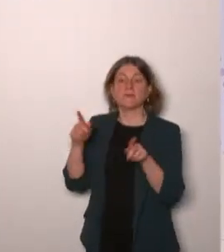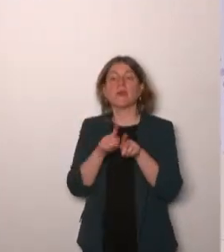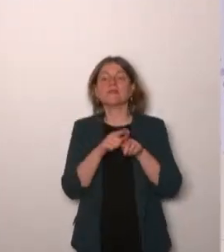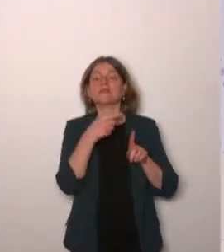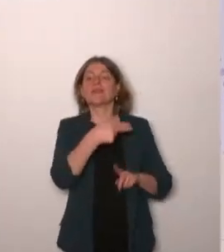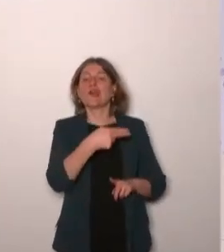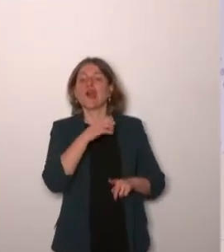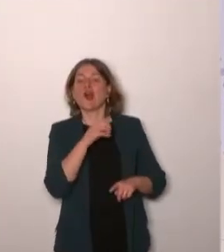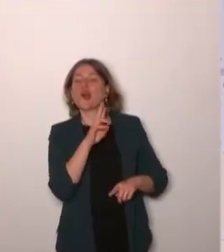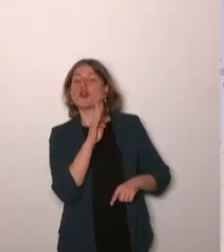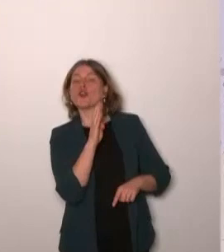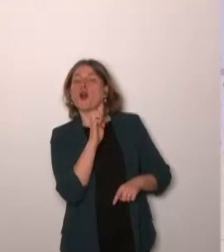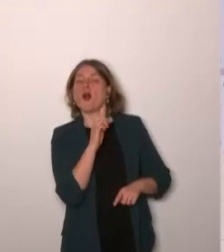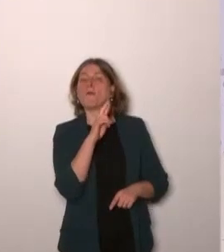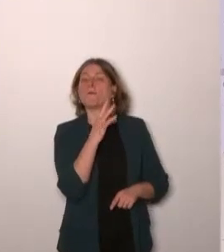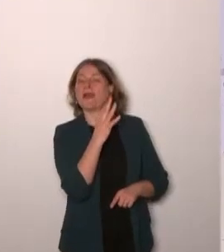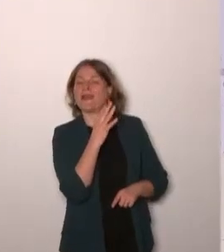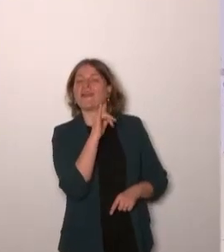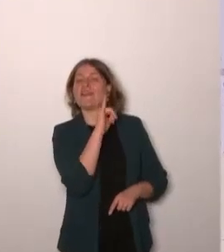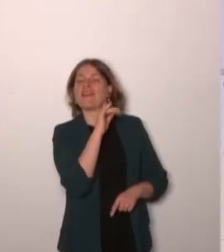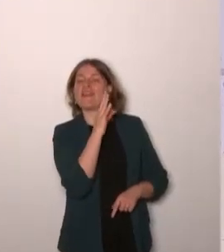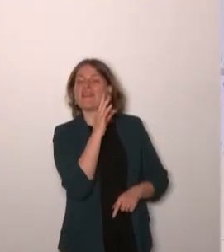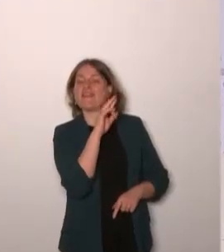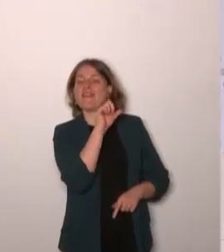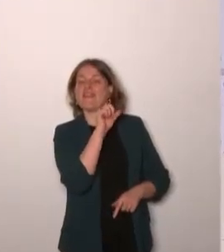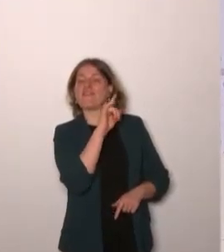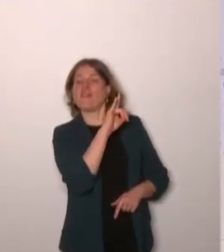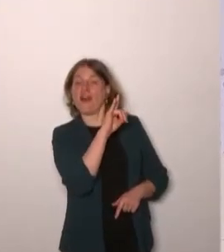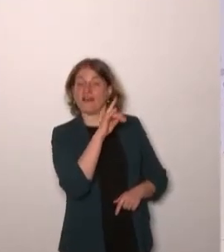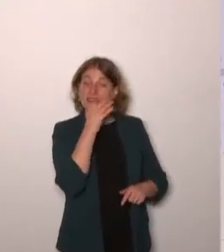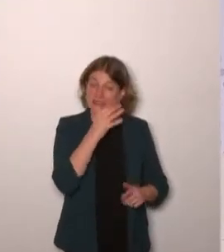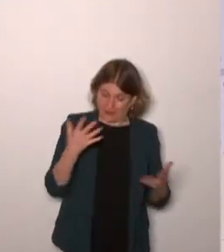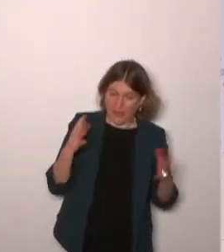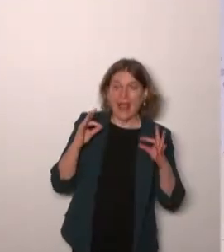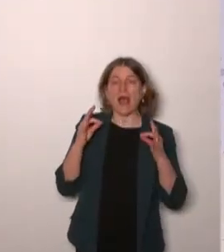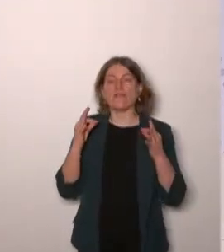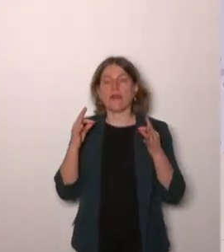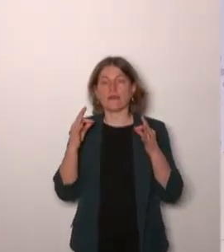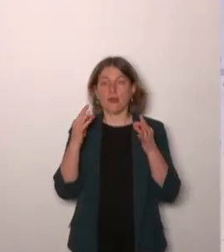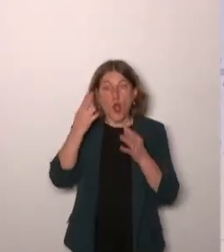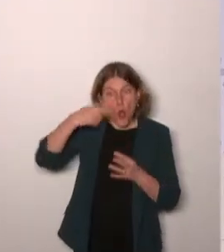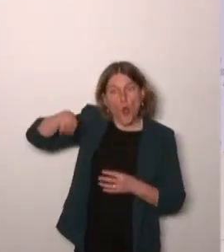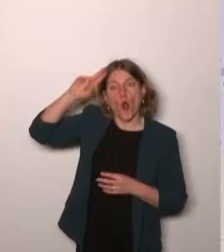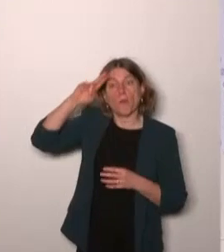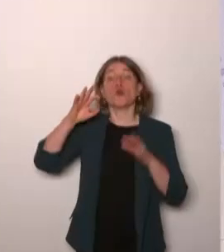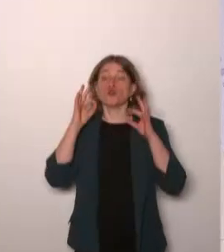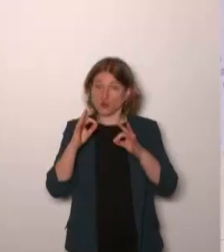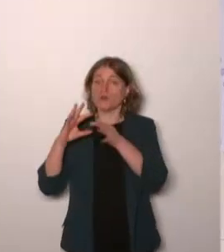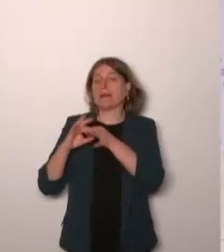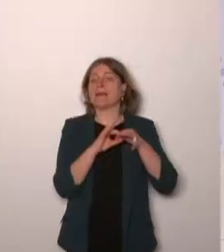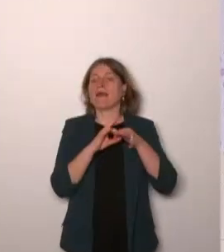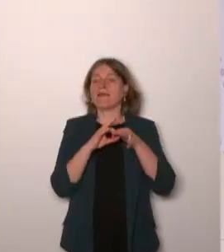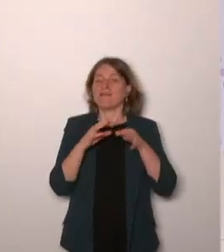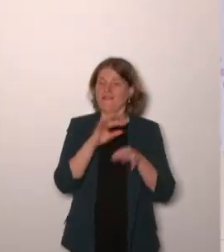Norbert Ifra, ces rencontres sont placées sous un horizon européen qui est celui de la présidence française de l'Union, mais qui est aussi,